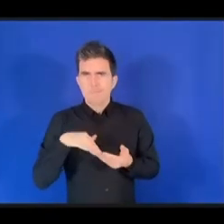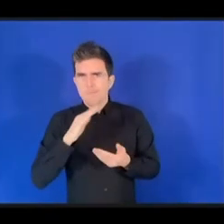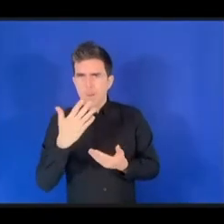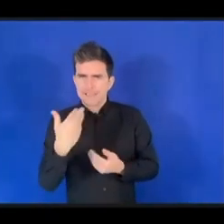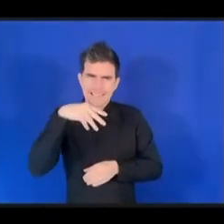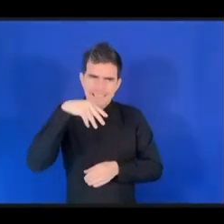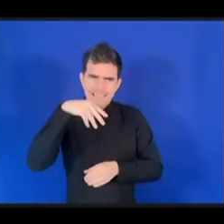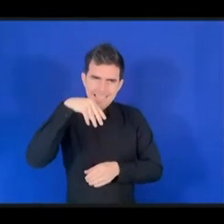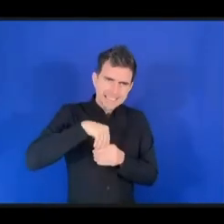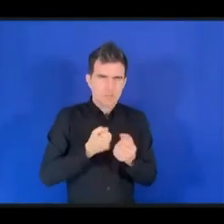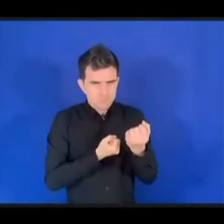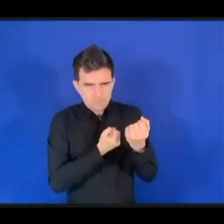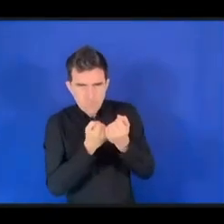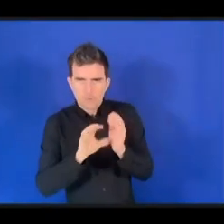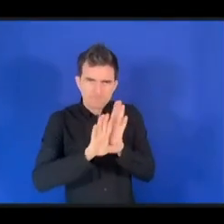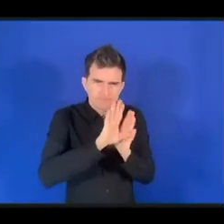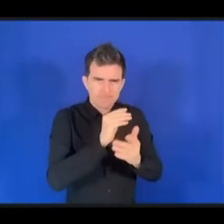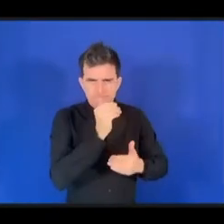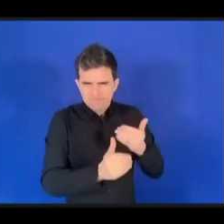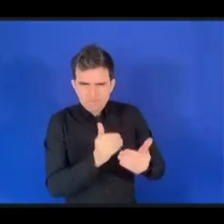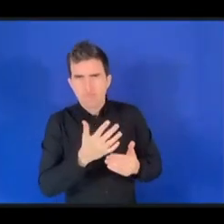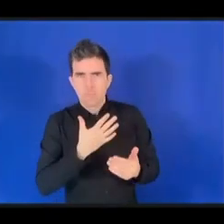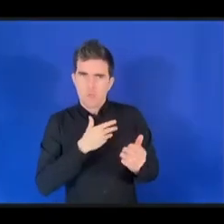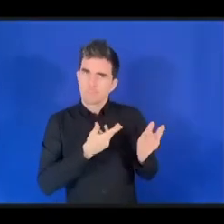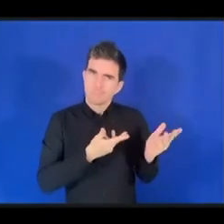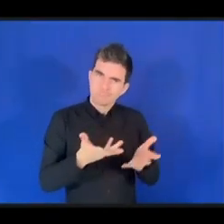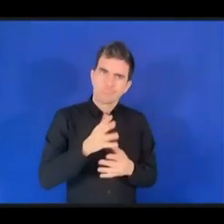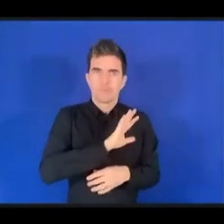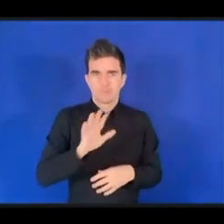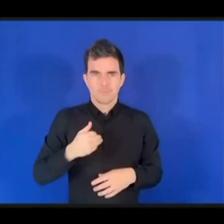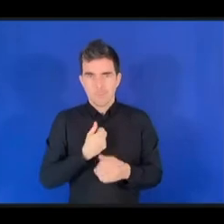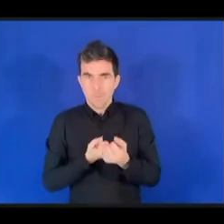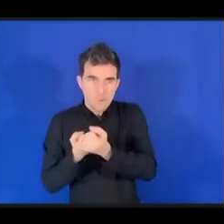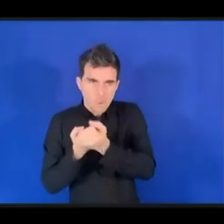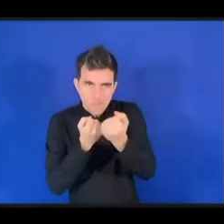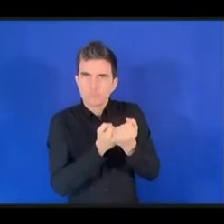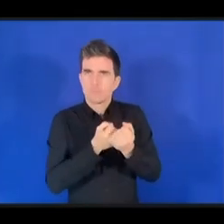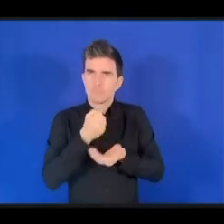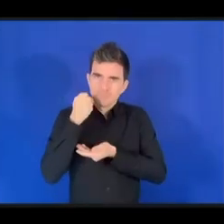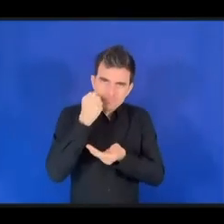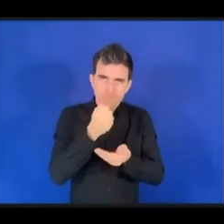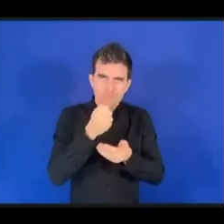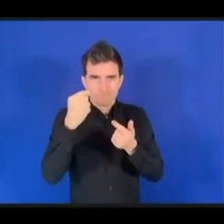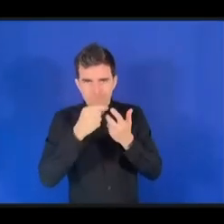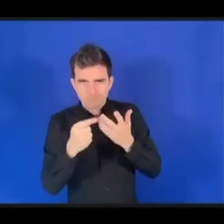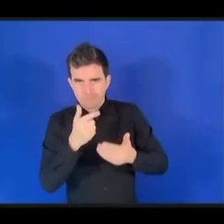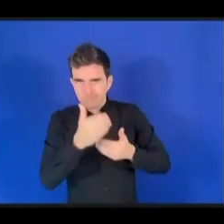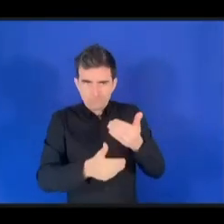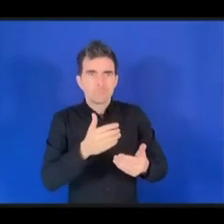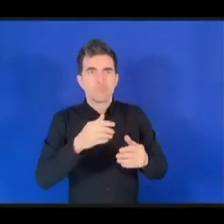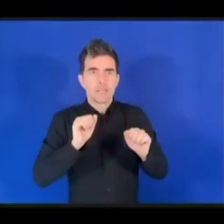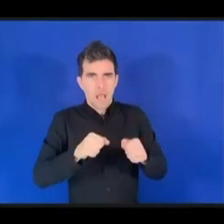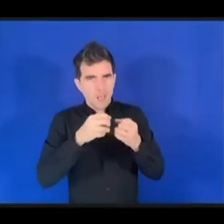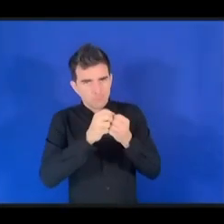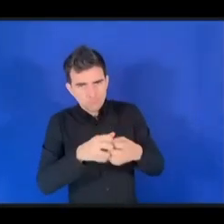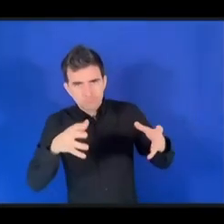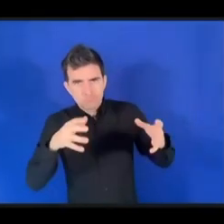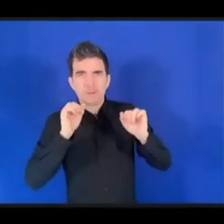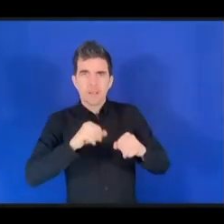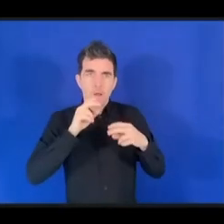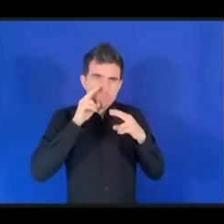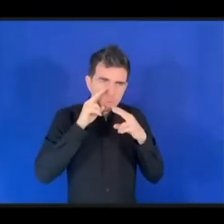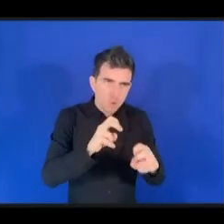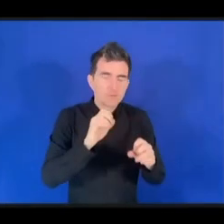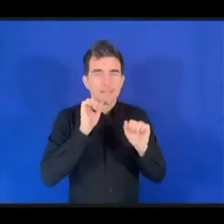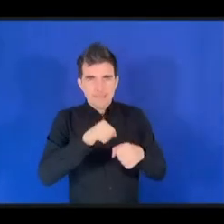のサポートを表明しておりますしまたキャパシティビルディングの資金提供に関しましても表明をしておりますそういった意味におい